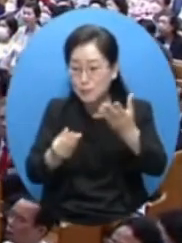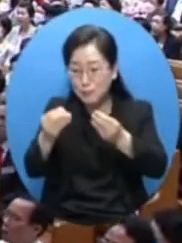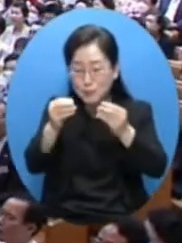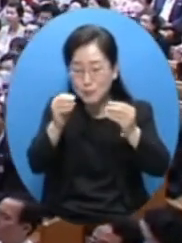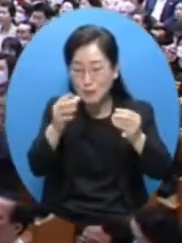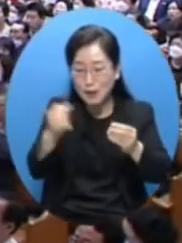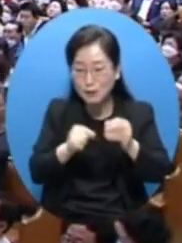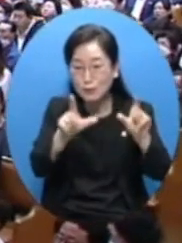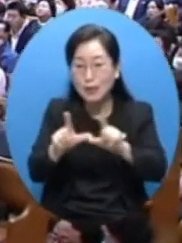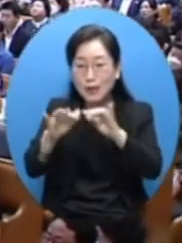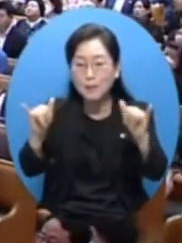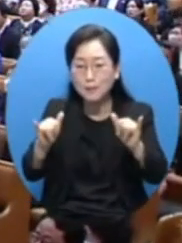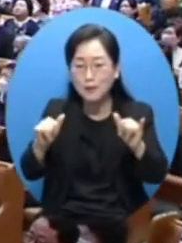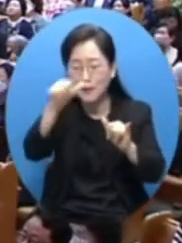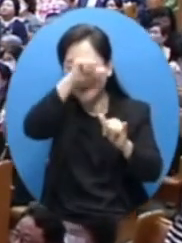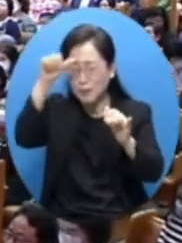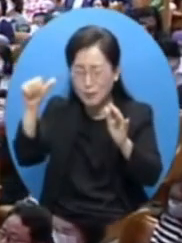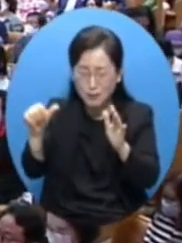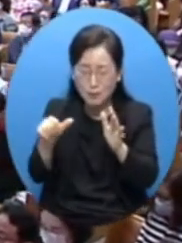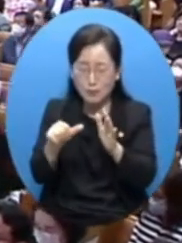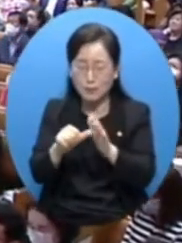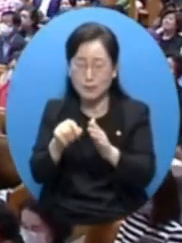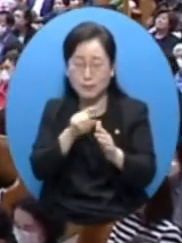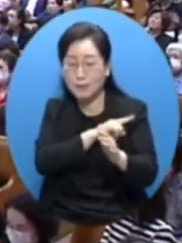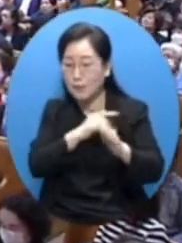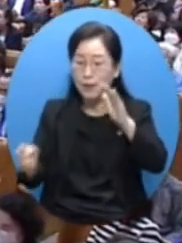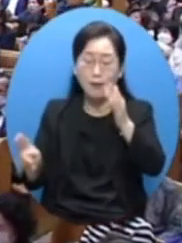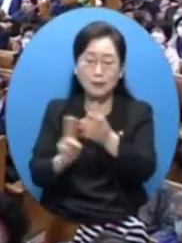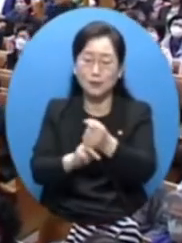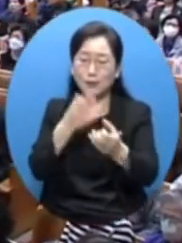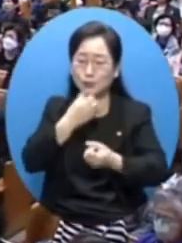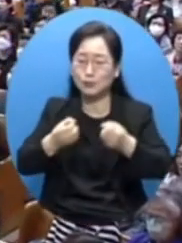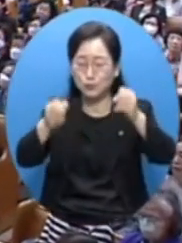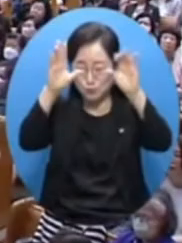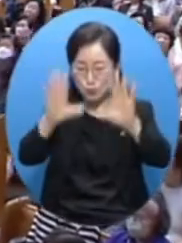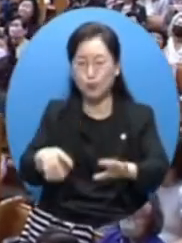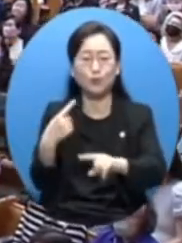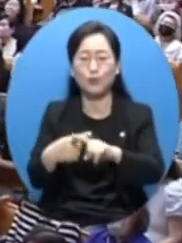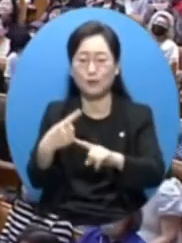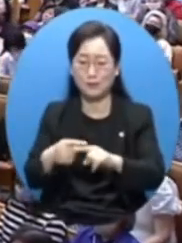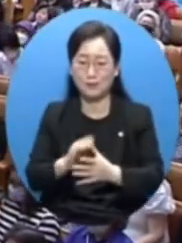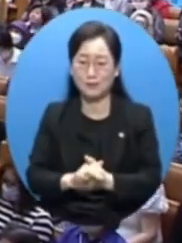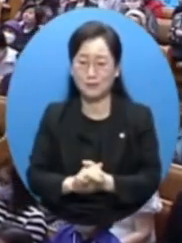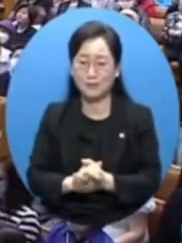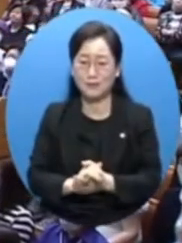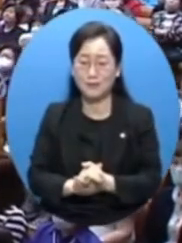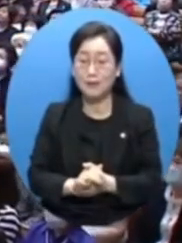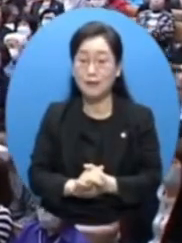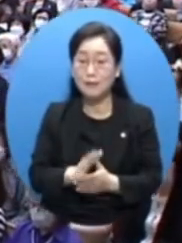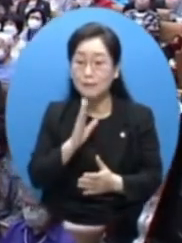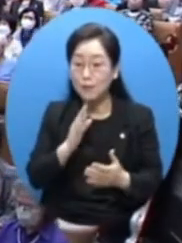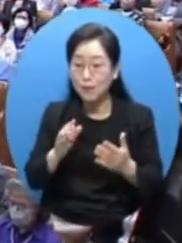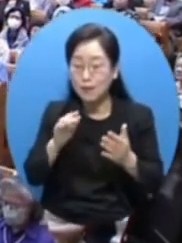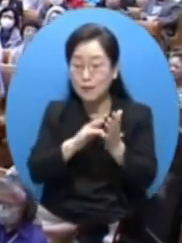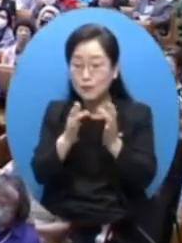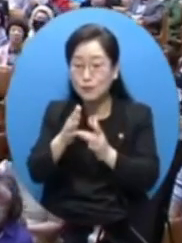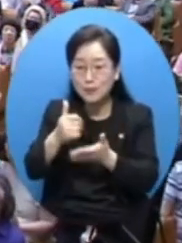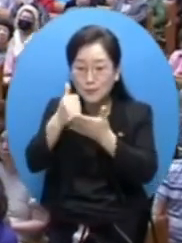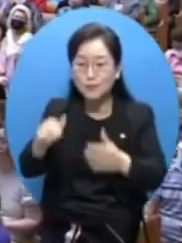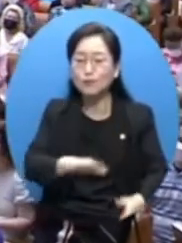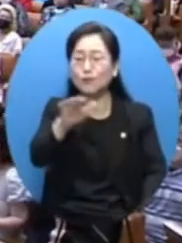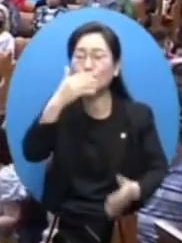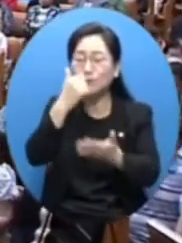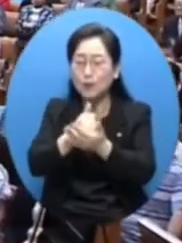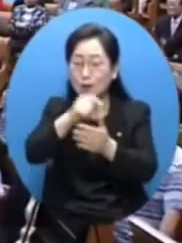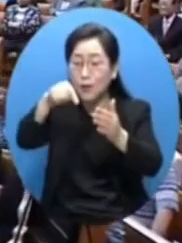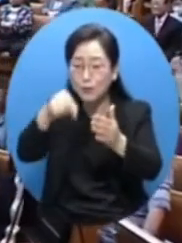사람에게는 그 날이 일생일대 최대 기적이고 축복의 날인 것입니다. 바로 예수님께서 우리가 죄